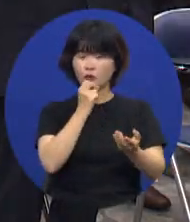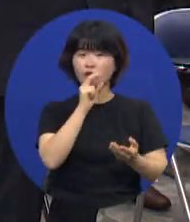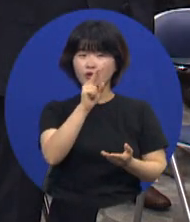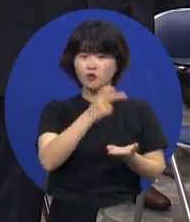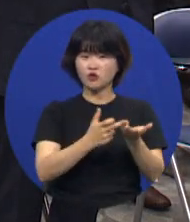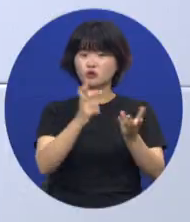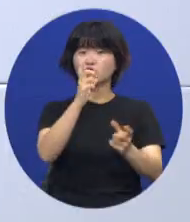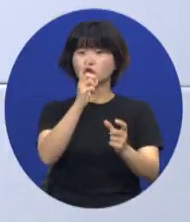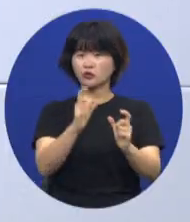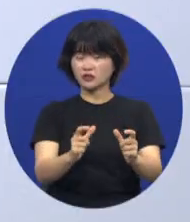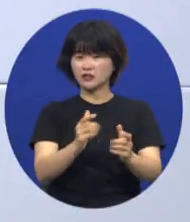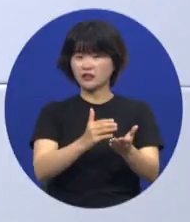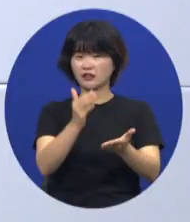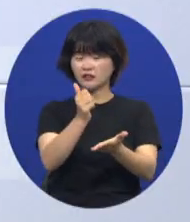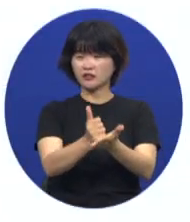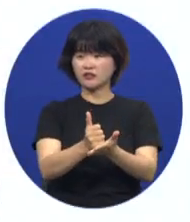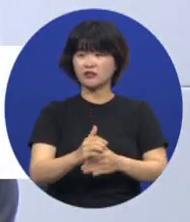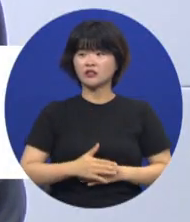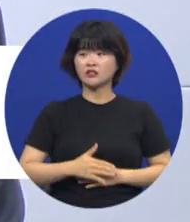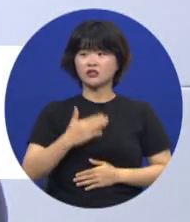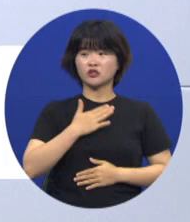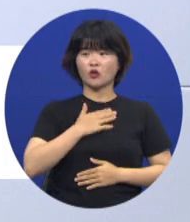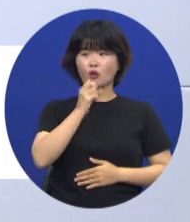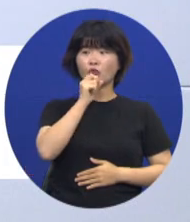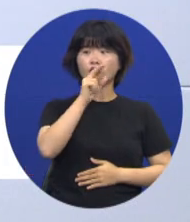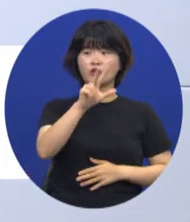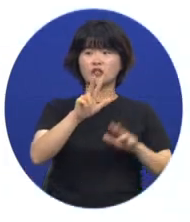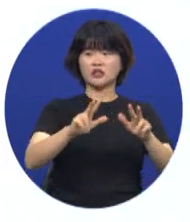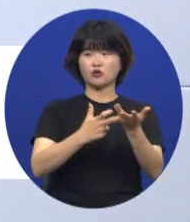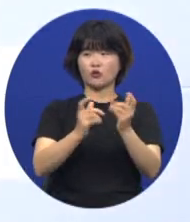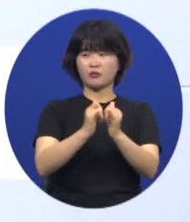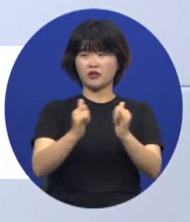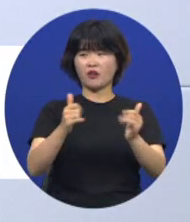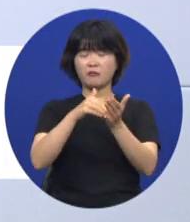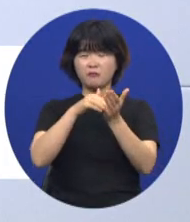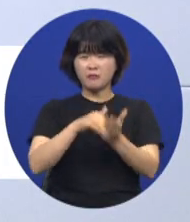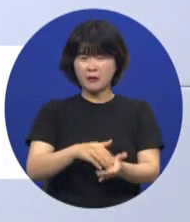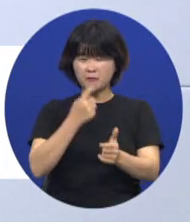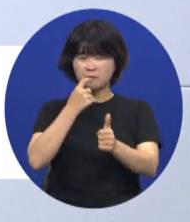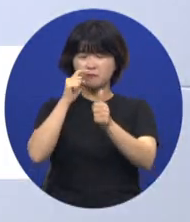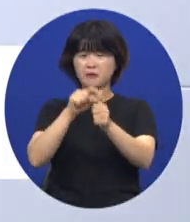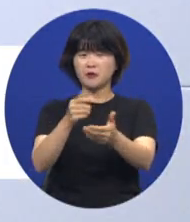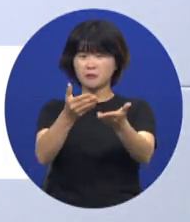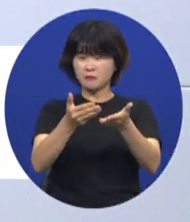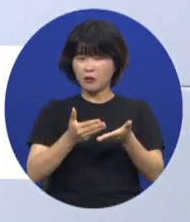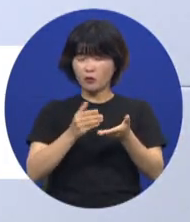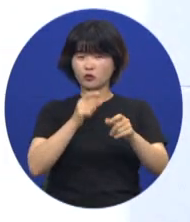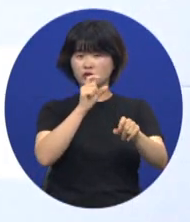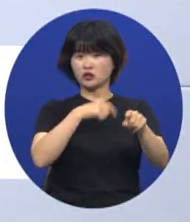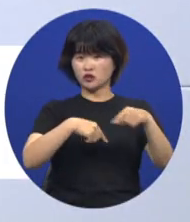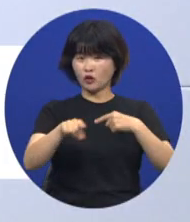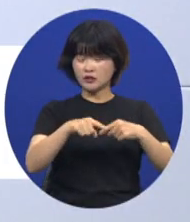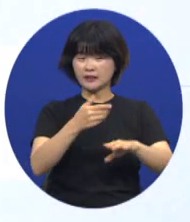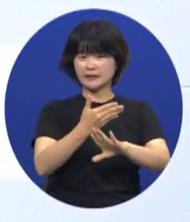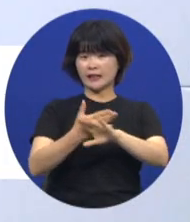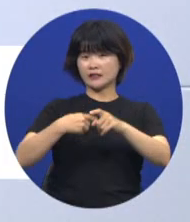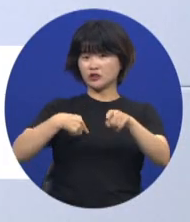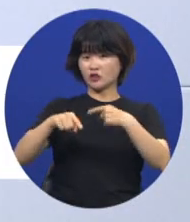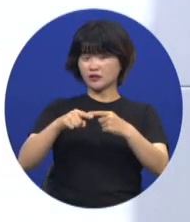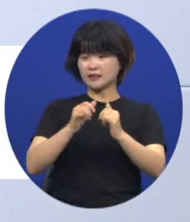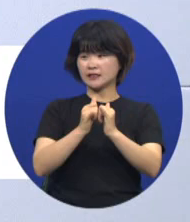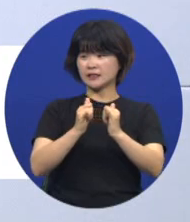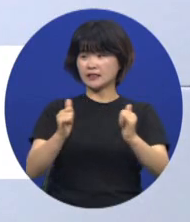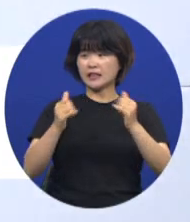제주 도지사. 저 원희룡은 이제 도민 여러분의 엄중한 명을 받들어서 정치적으로 다른 정치를